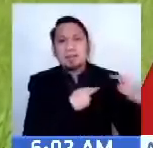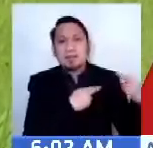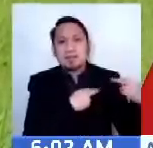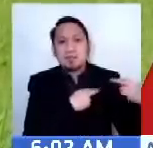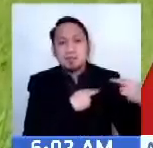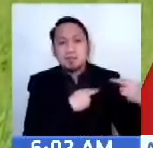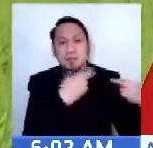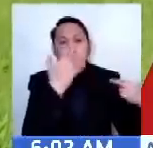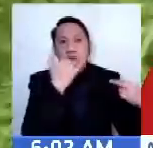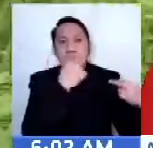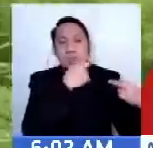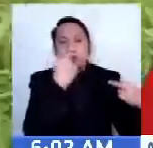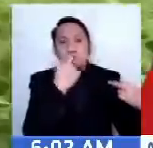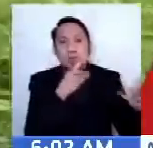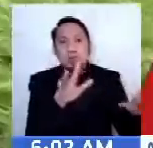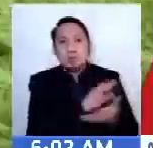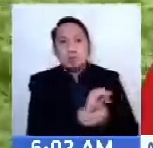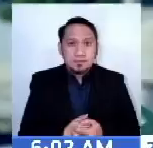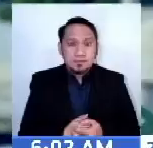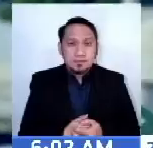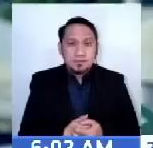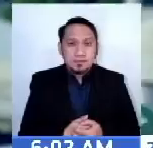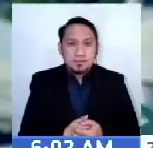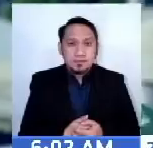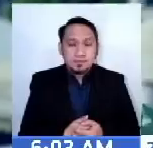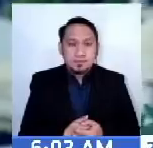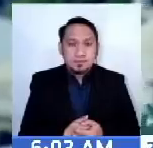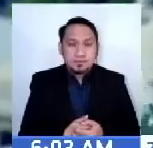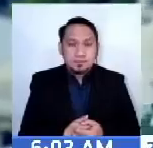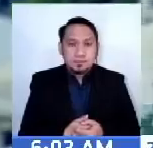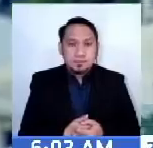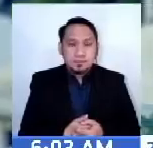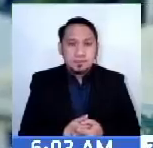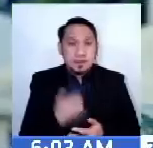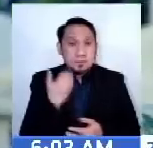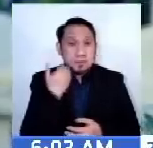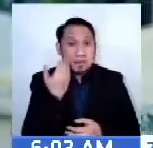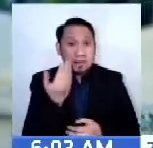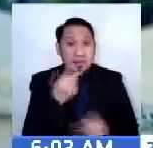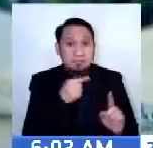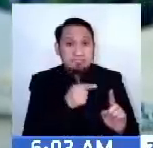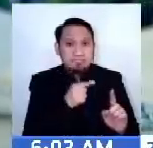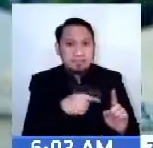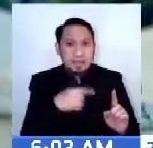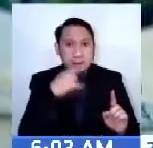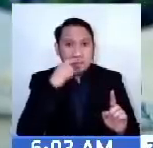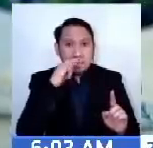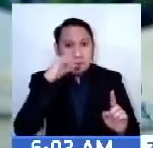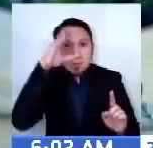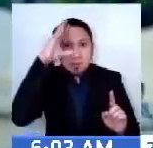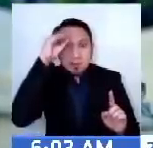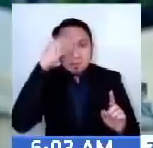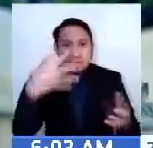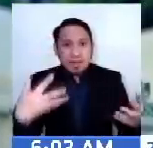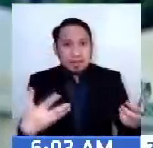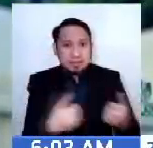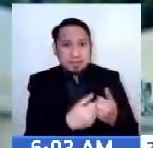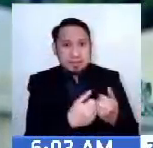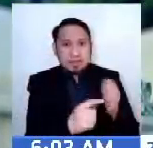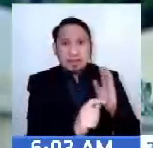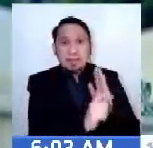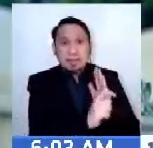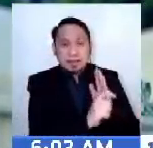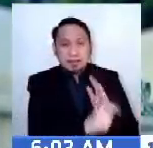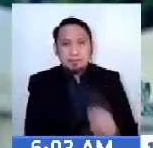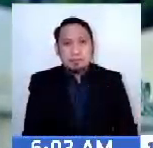nila ang kabuhayan ng mga magsasaka. Patay ang isang batang lalaki matapos mahagip na isang truck sa Maynila. Isang SUV naman na